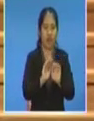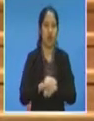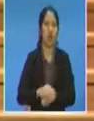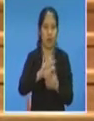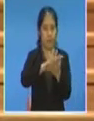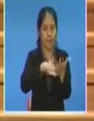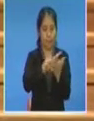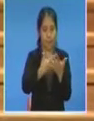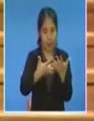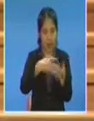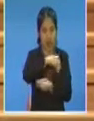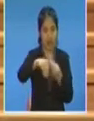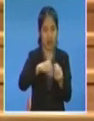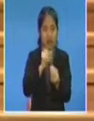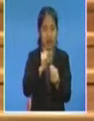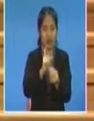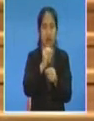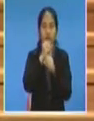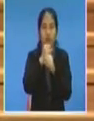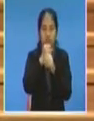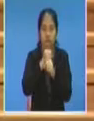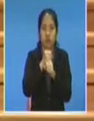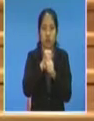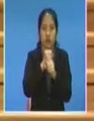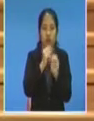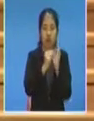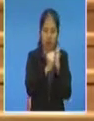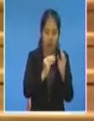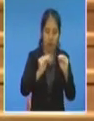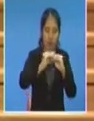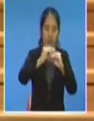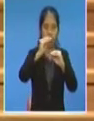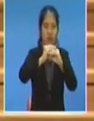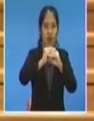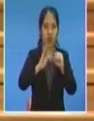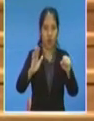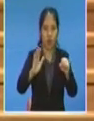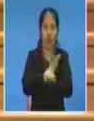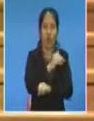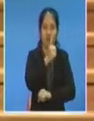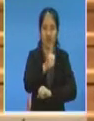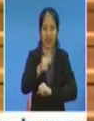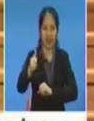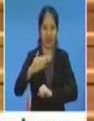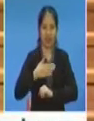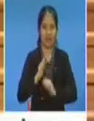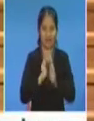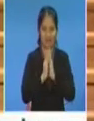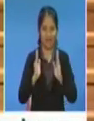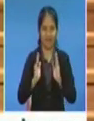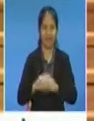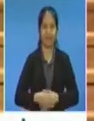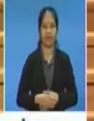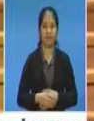รูปเพื่อให้ครบถ้วนสมบูรณ์ยิ่งขึ้นกราบขอบพระคุณด้วยความจริงใจครับ ขอบพระคุณค่